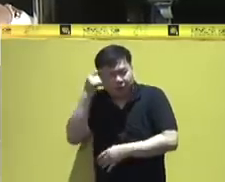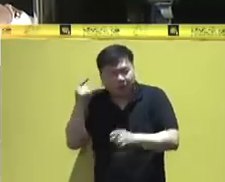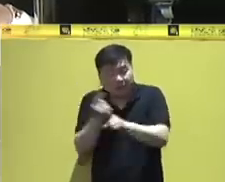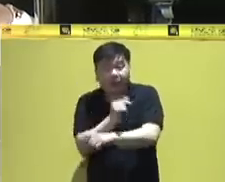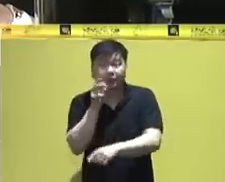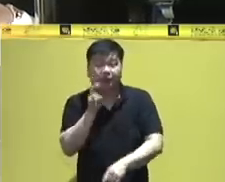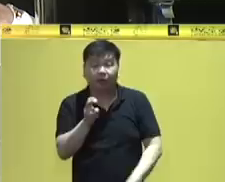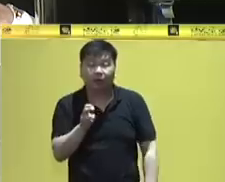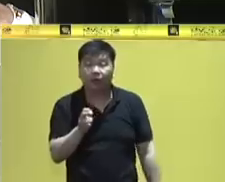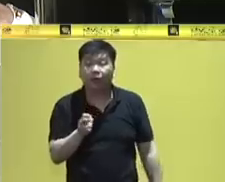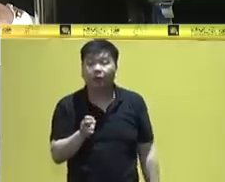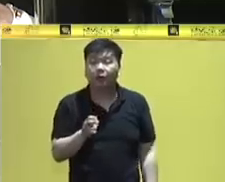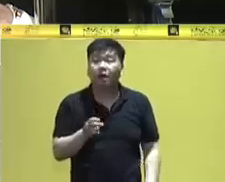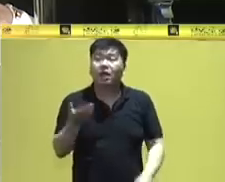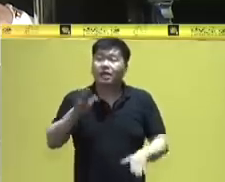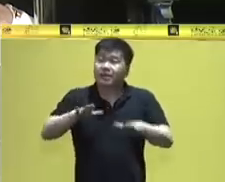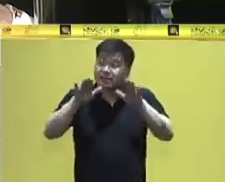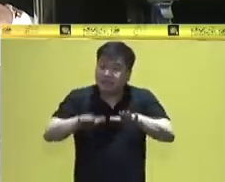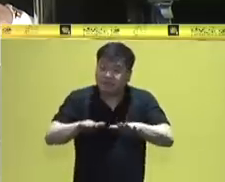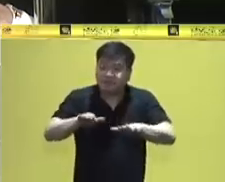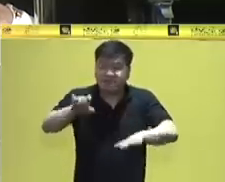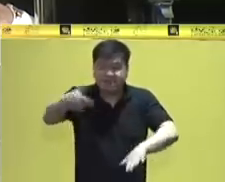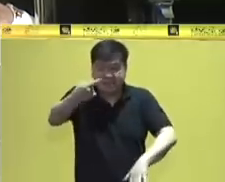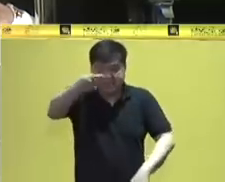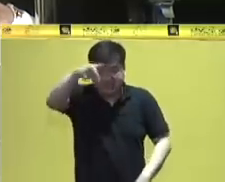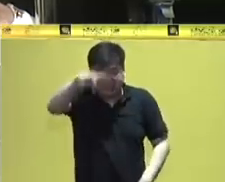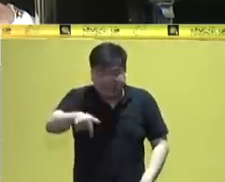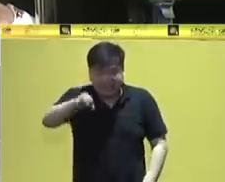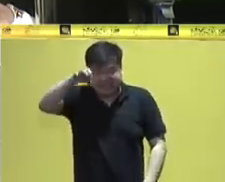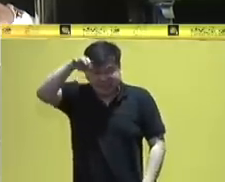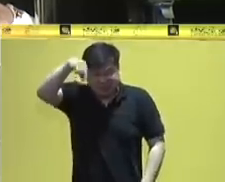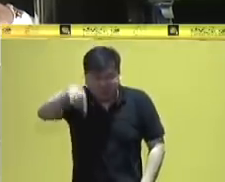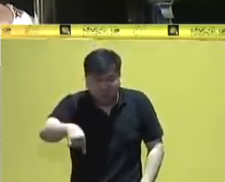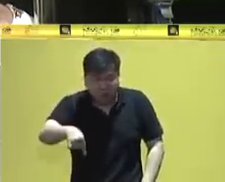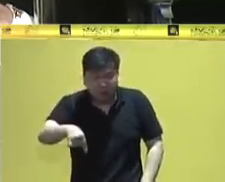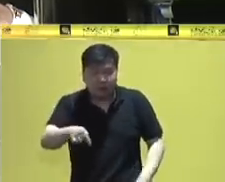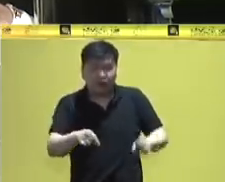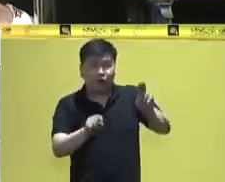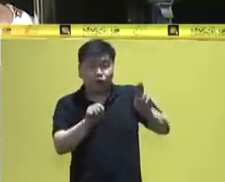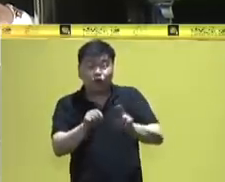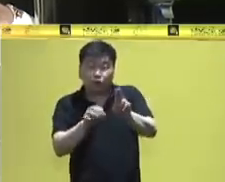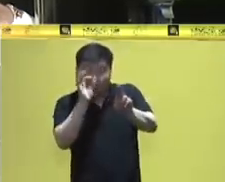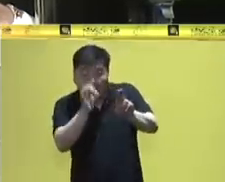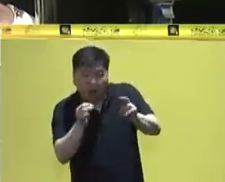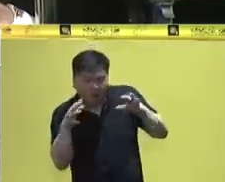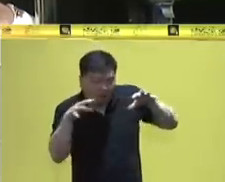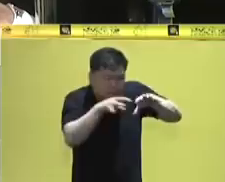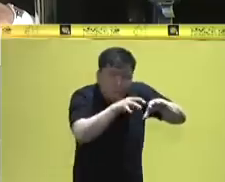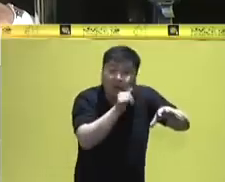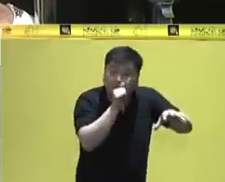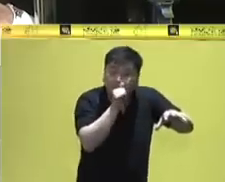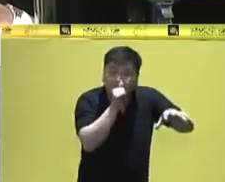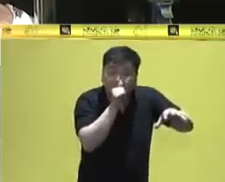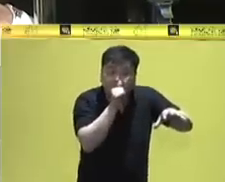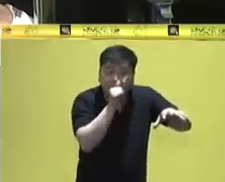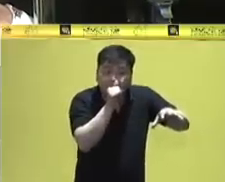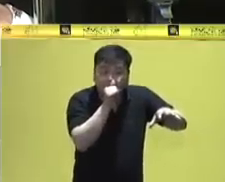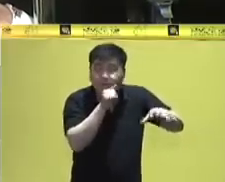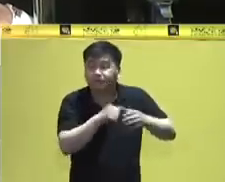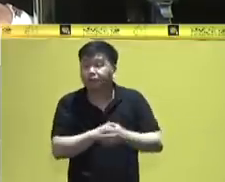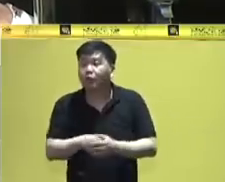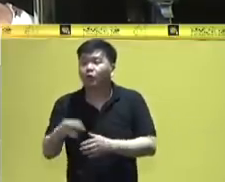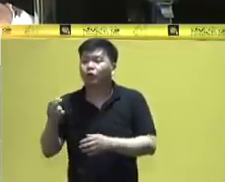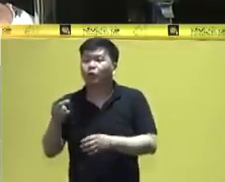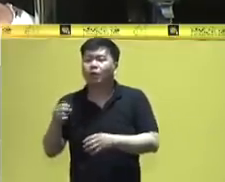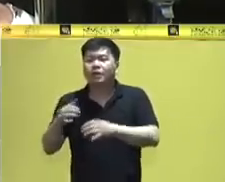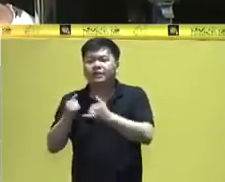또 아주 극우적인 유튜브에 수십만 명, 수백만 명이 이렇게 밀려들기도 하고요. 어떤 그